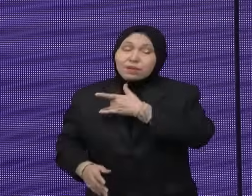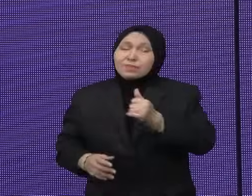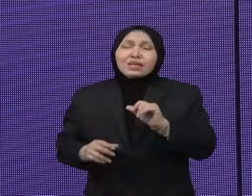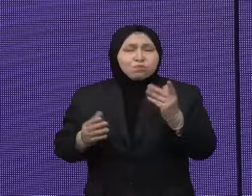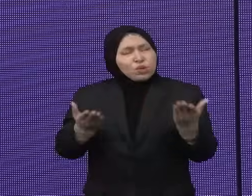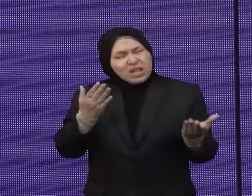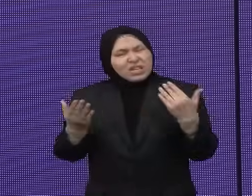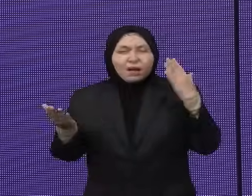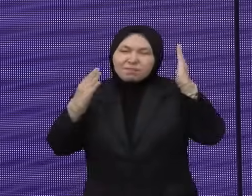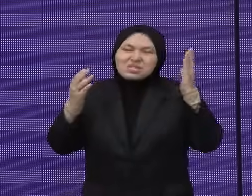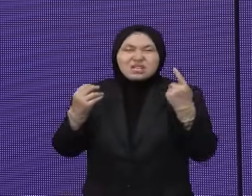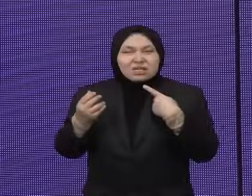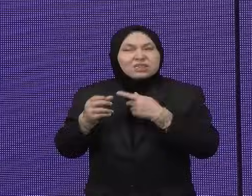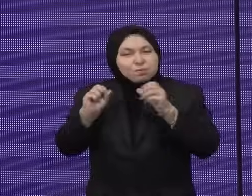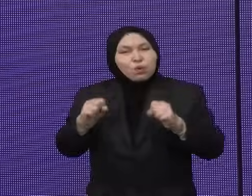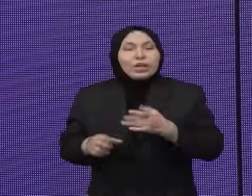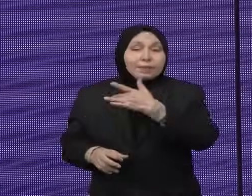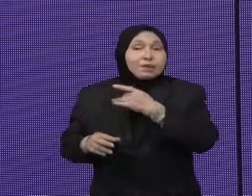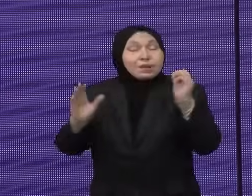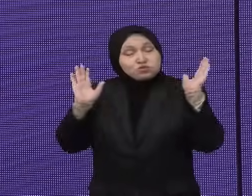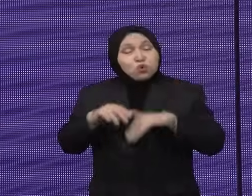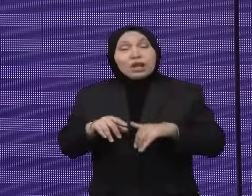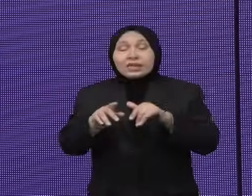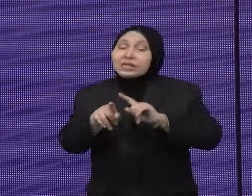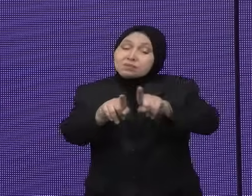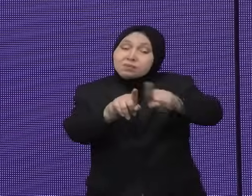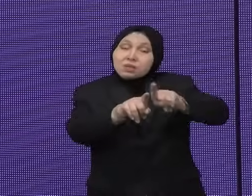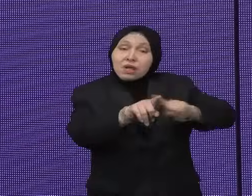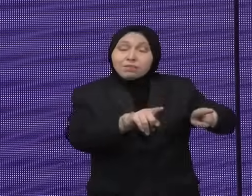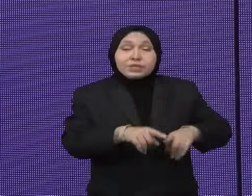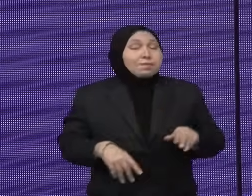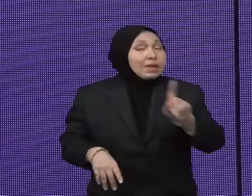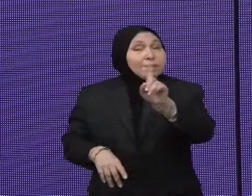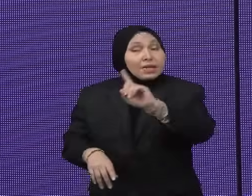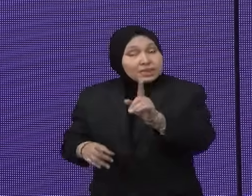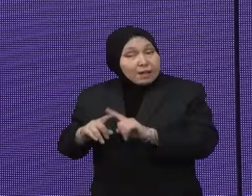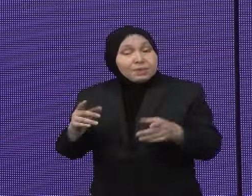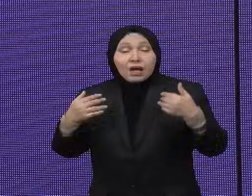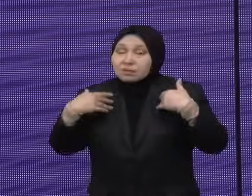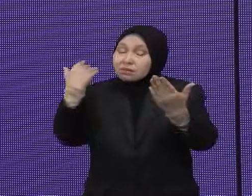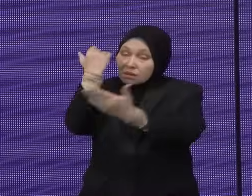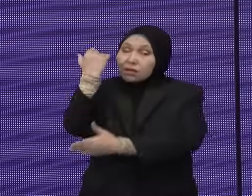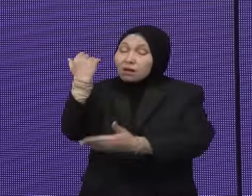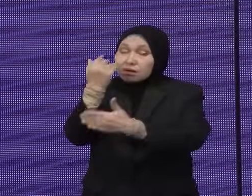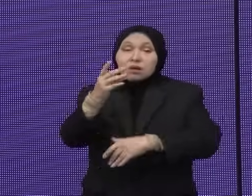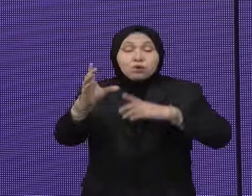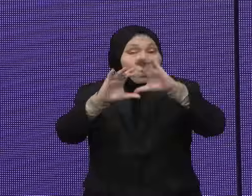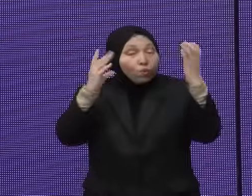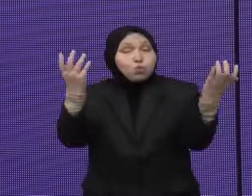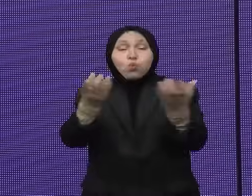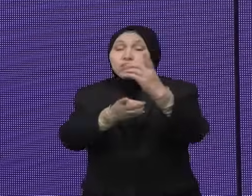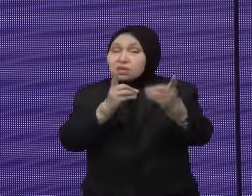boleh kita beriman solat di tempat macam-macam, Ustaz, ya, di mana-mana. Tapi ada negara-negara di dunia ini